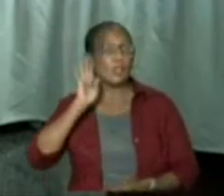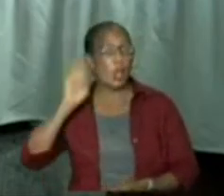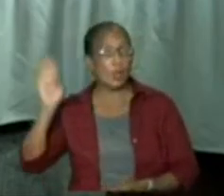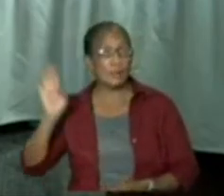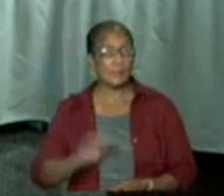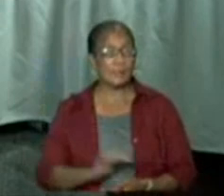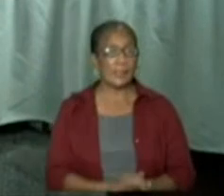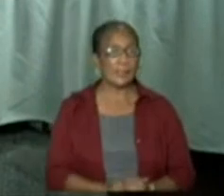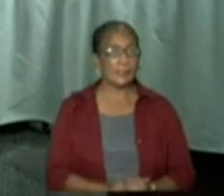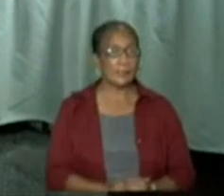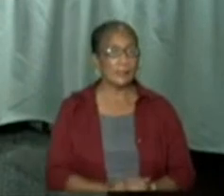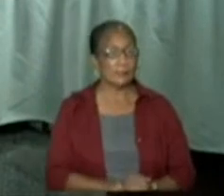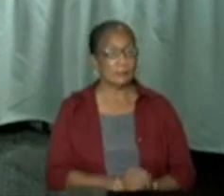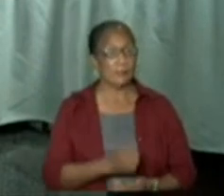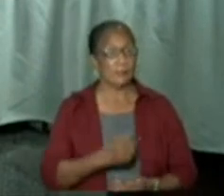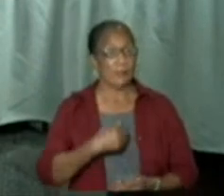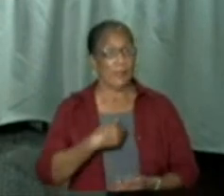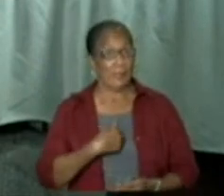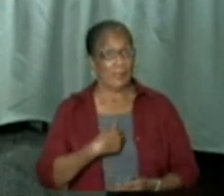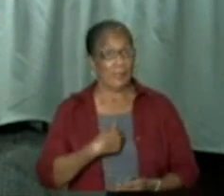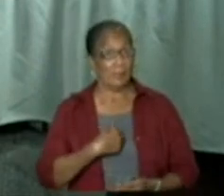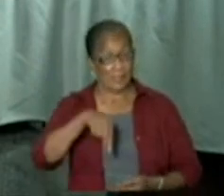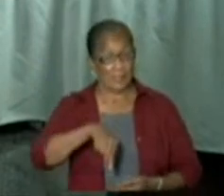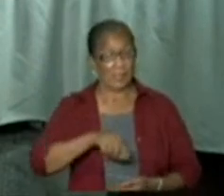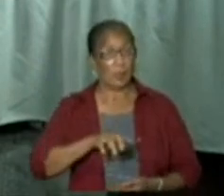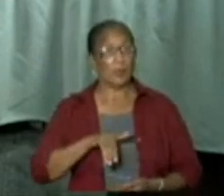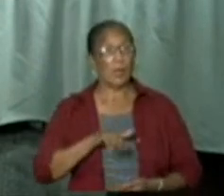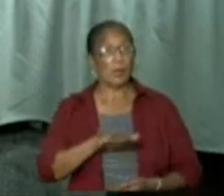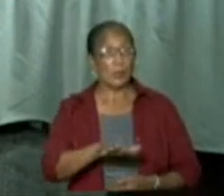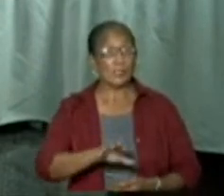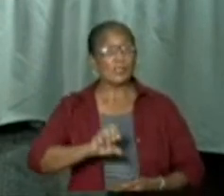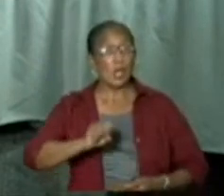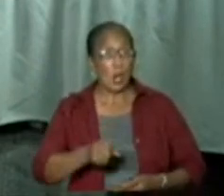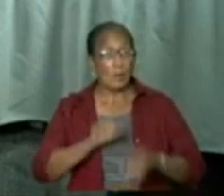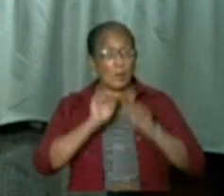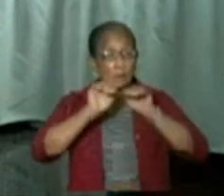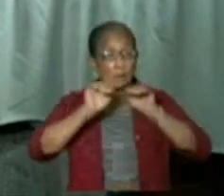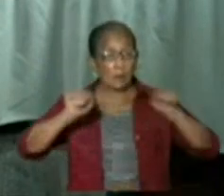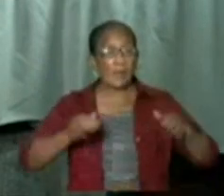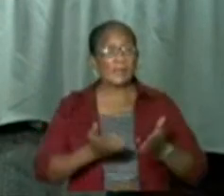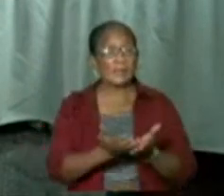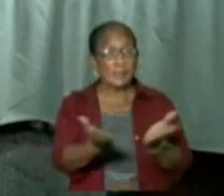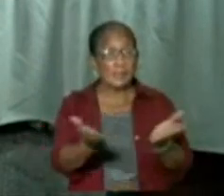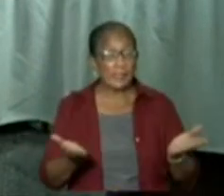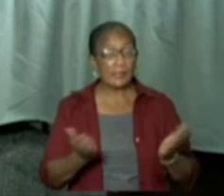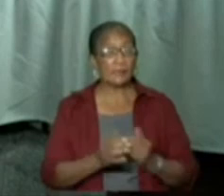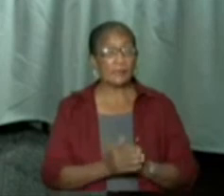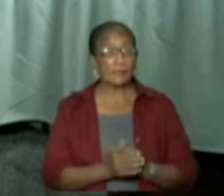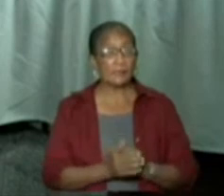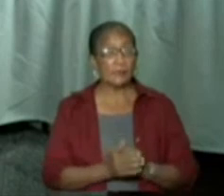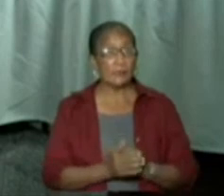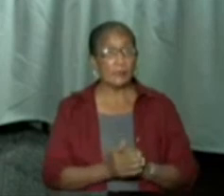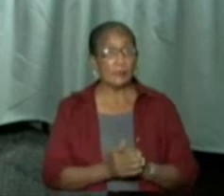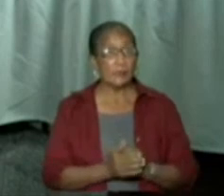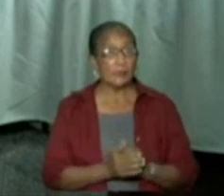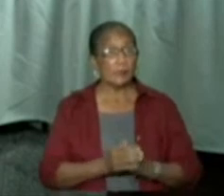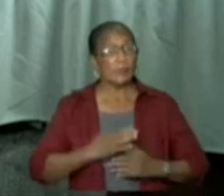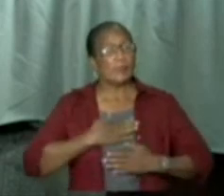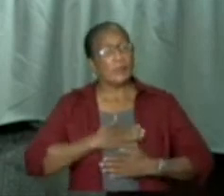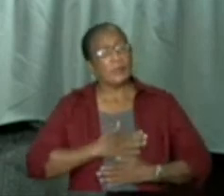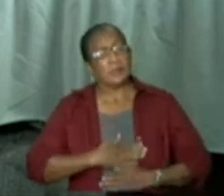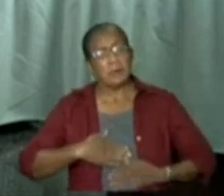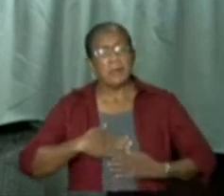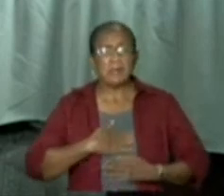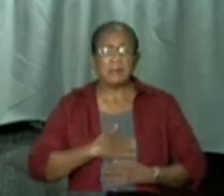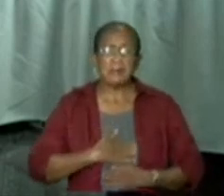Gopi Singh, weer eens de cijfers. Ze starten met het goede nieuws en dat is de flinke dalingen die te merken is op de dashboard.